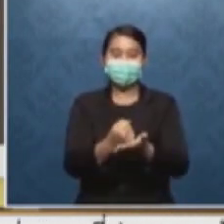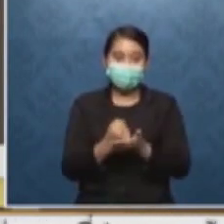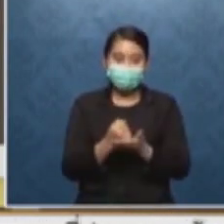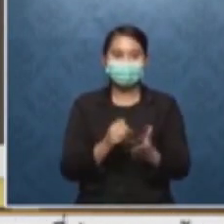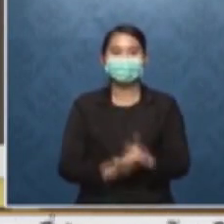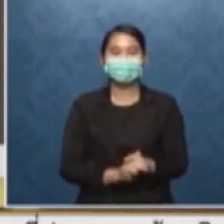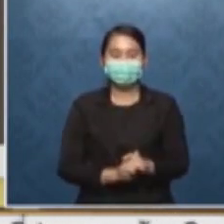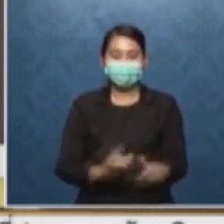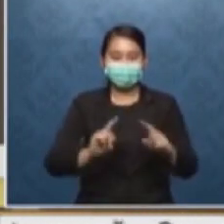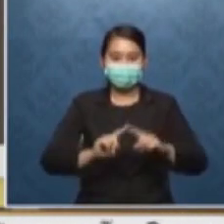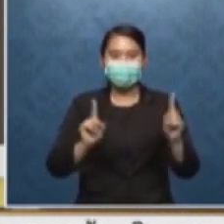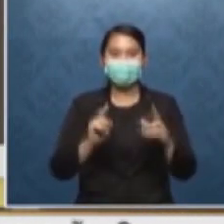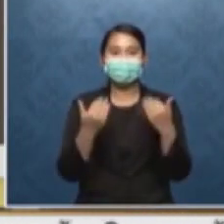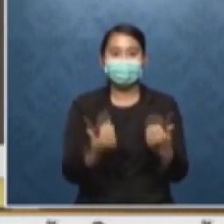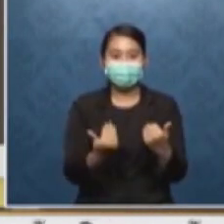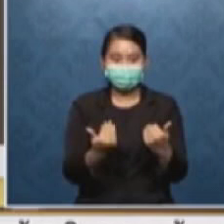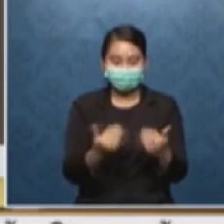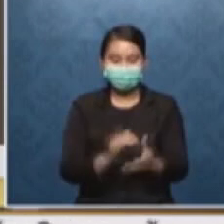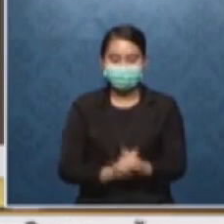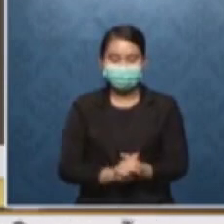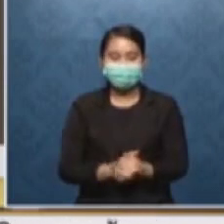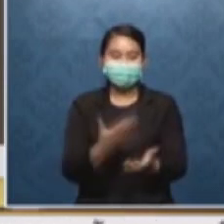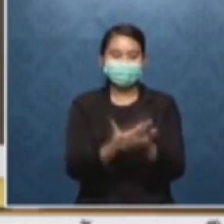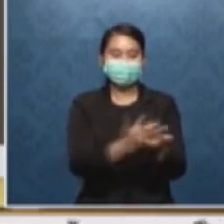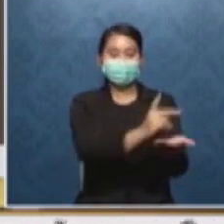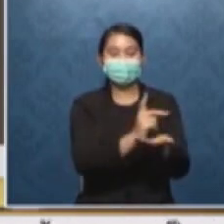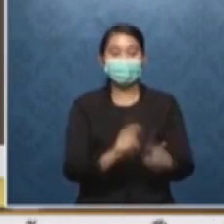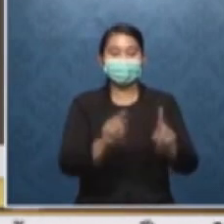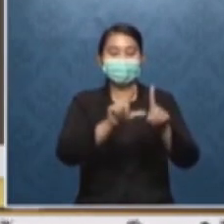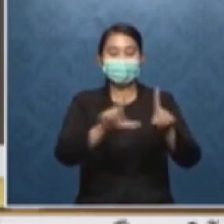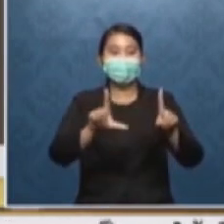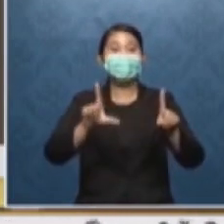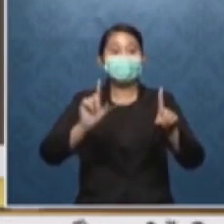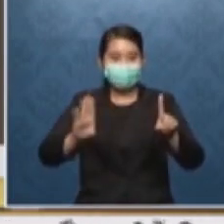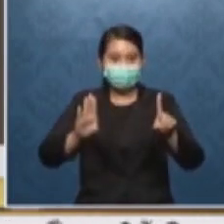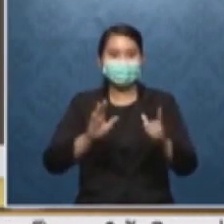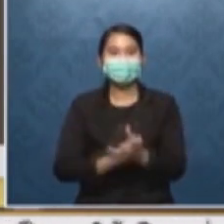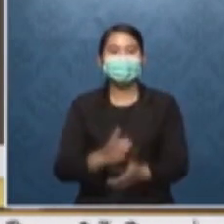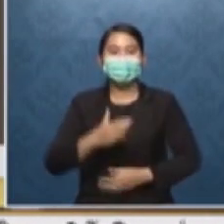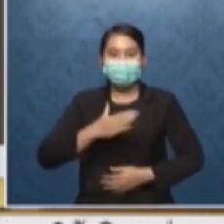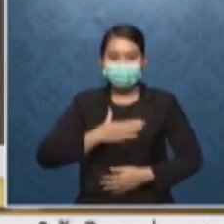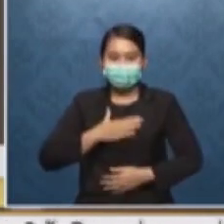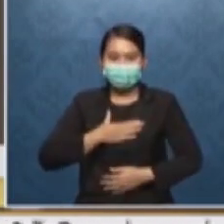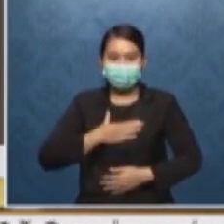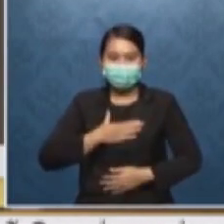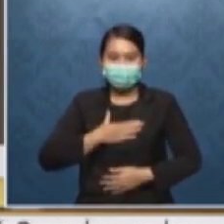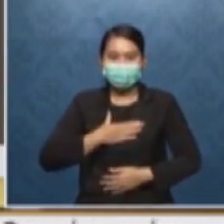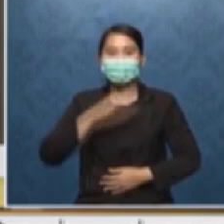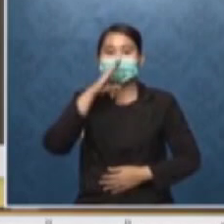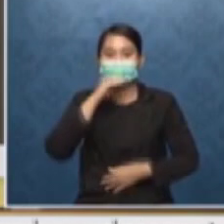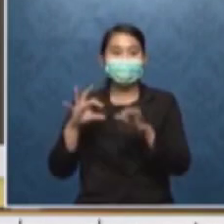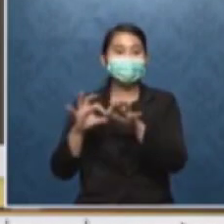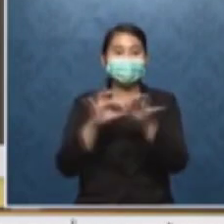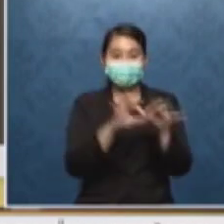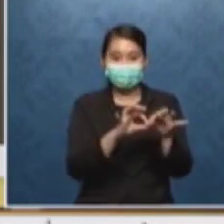อยู่ในสถานการณ์ตอนนี้ครับมีเงินกู้ 1ล้านบาทที่ผมต้องมากล่าวอ้างในที่ประชุม